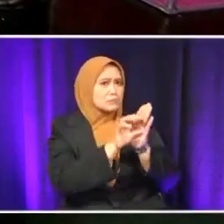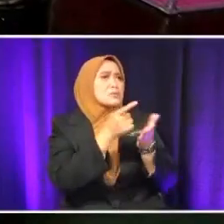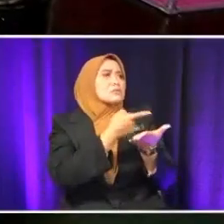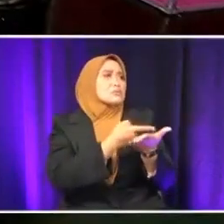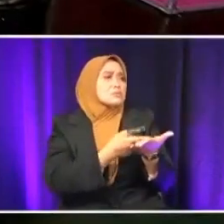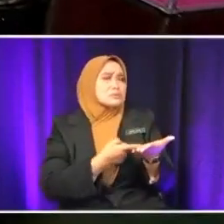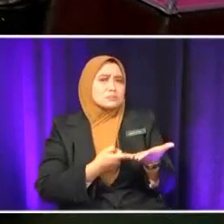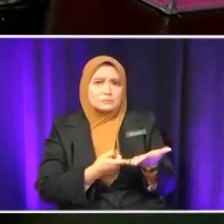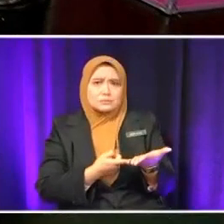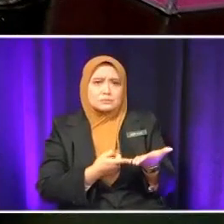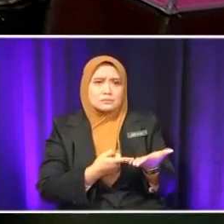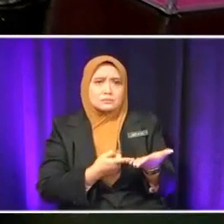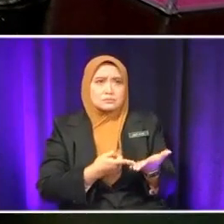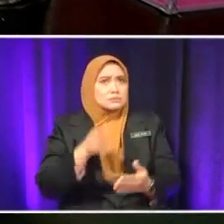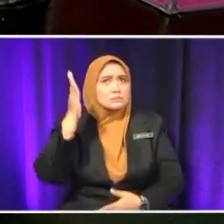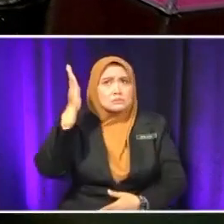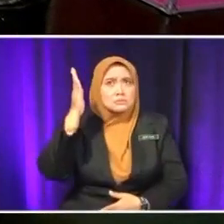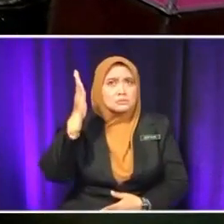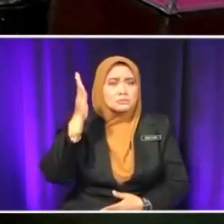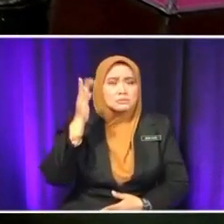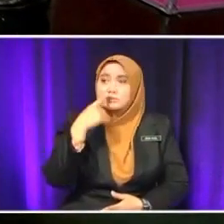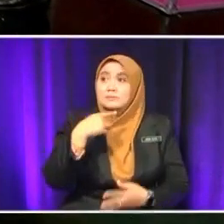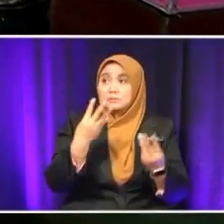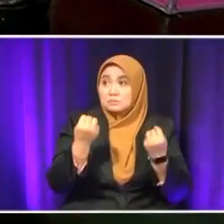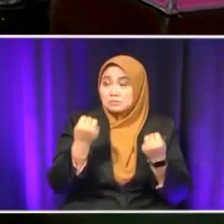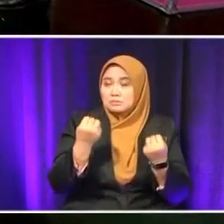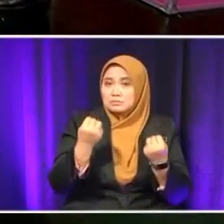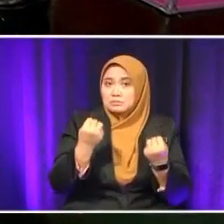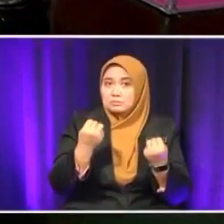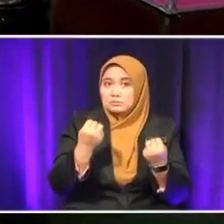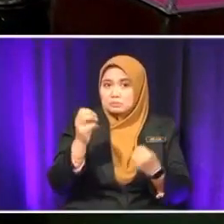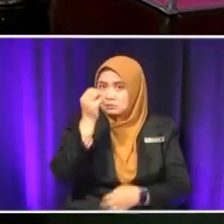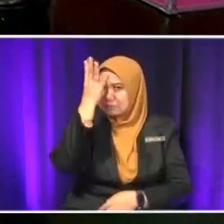Agak-agak ni gambar apa? Siapa nak bagi tahu cikgu ini gambar apa?